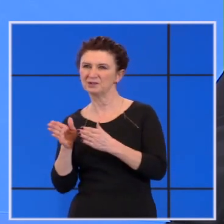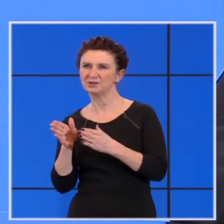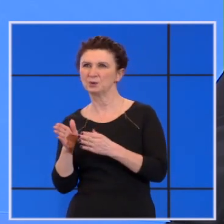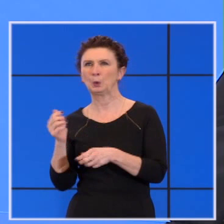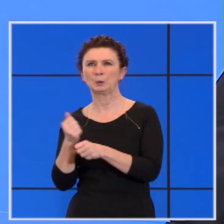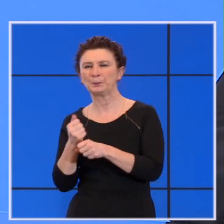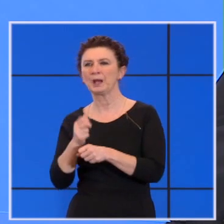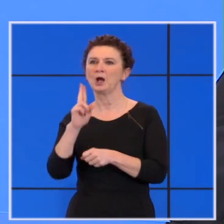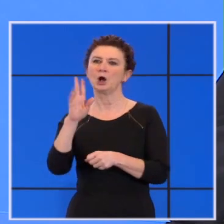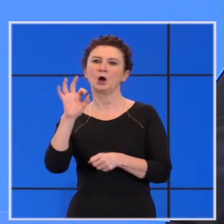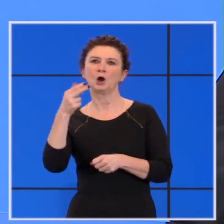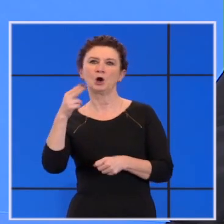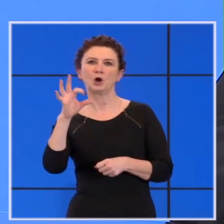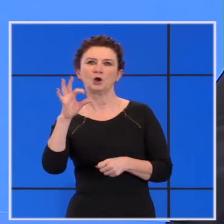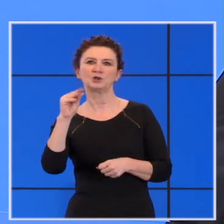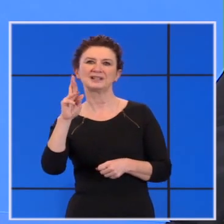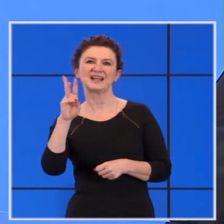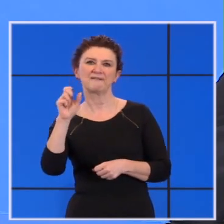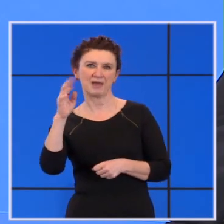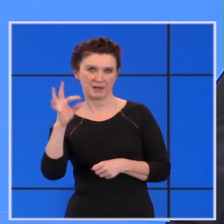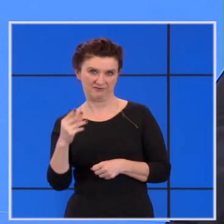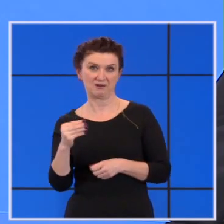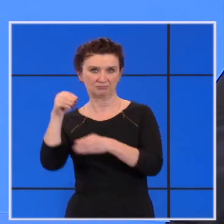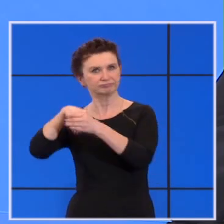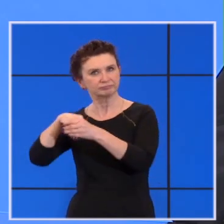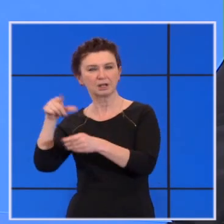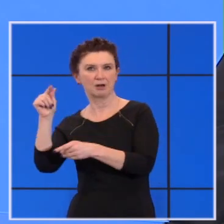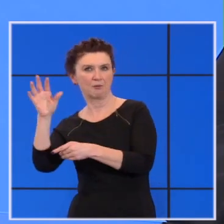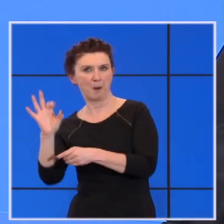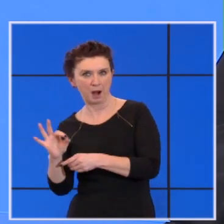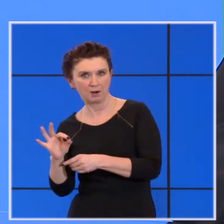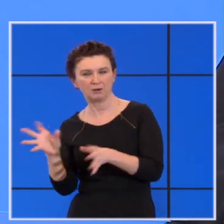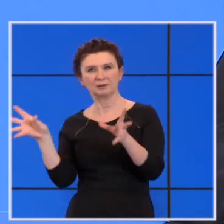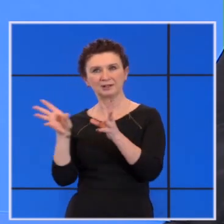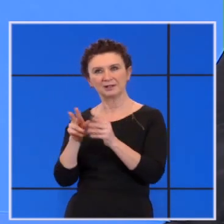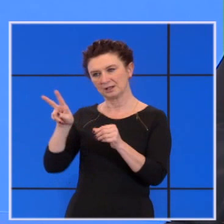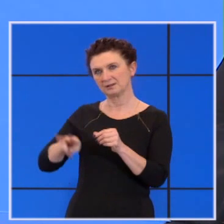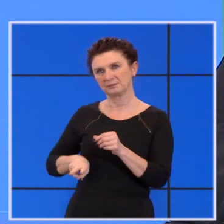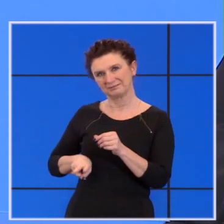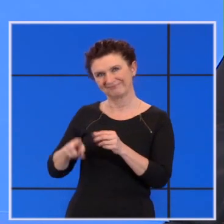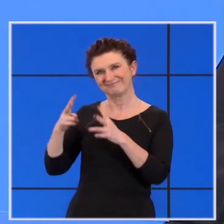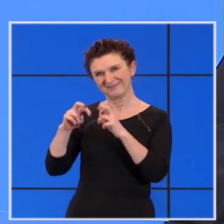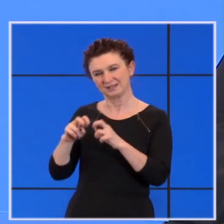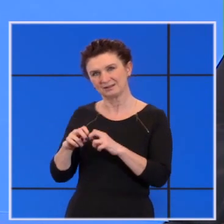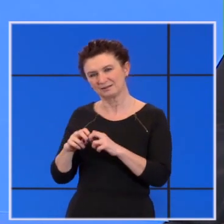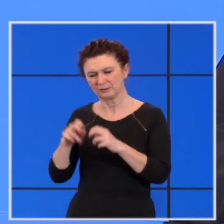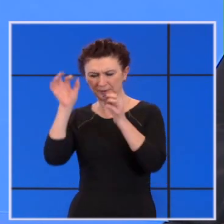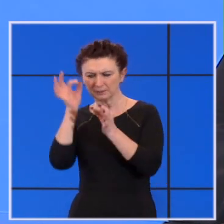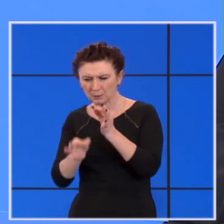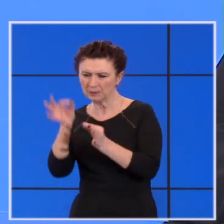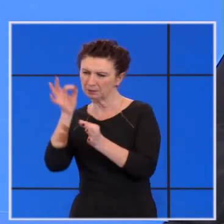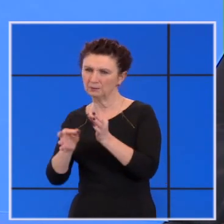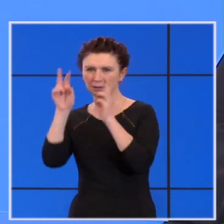ministrem Arłukowiczem omawialiśmy punkt po punkcie. Przyjmowaliśmy od nich również uwagi, które potem zostały uwzględnione w tym